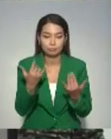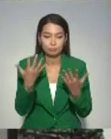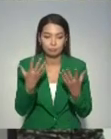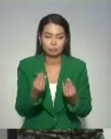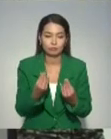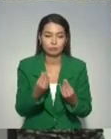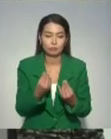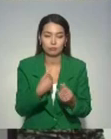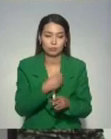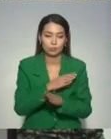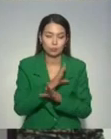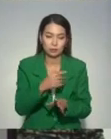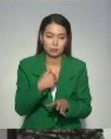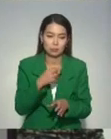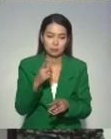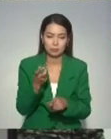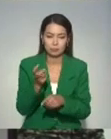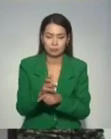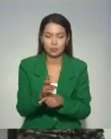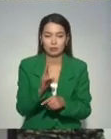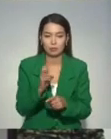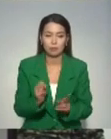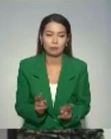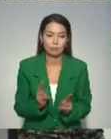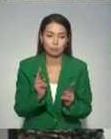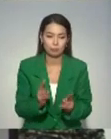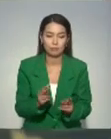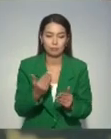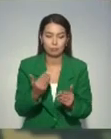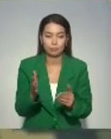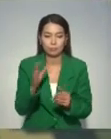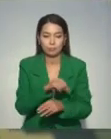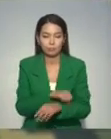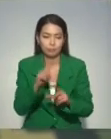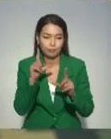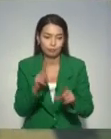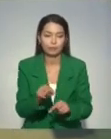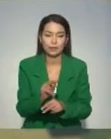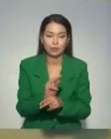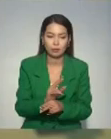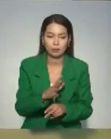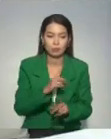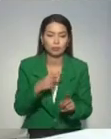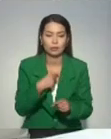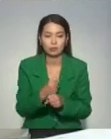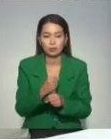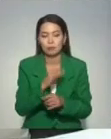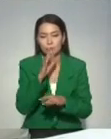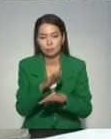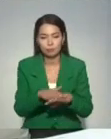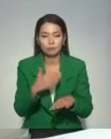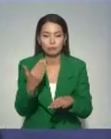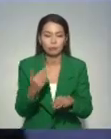не умру, я бы не пошел на это преступление. Я бы поехал за рубеж на лечение. Я очень сожалею о содеянном и прошу прощения у